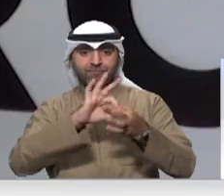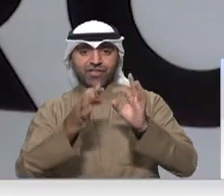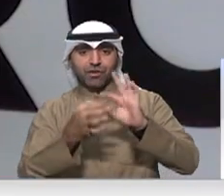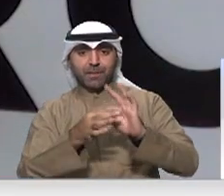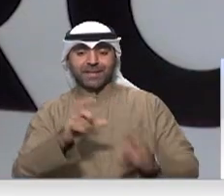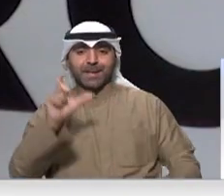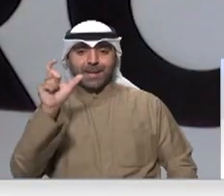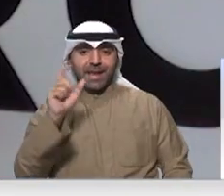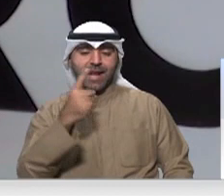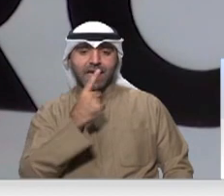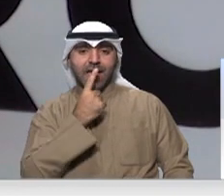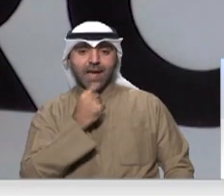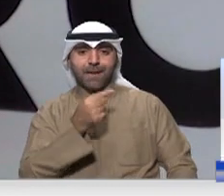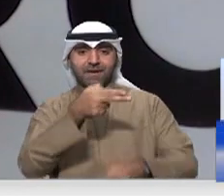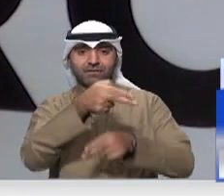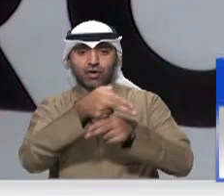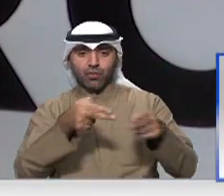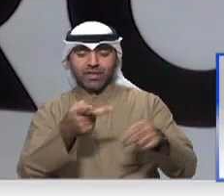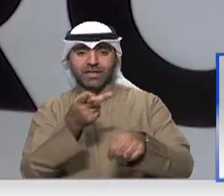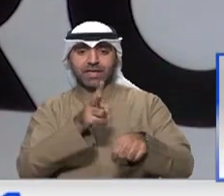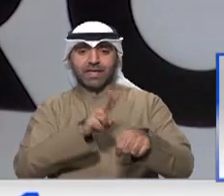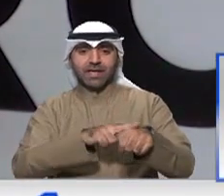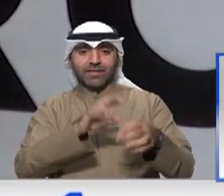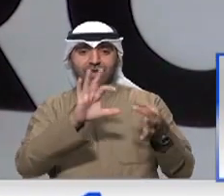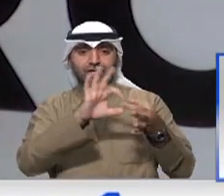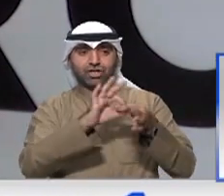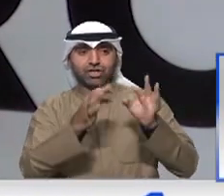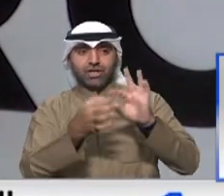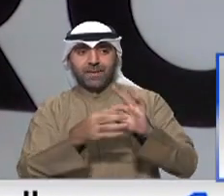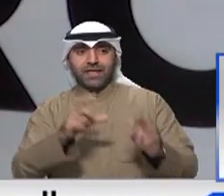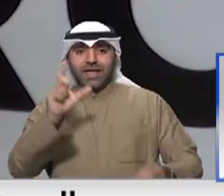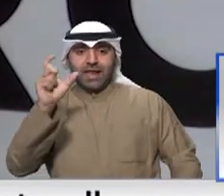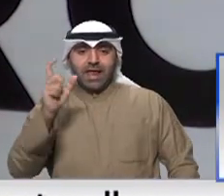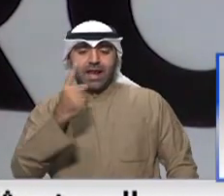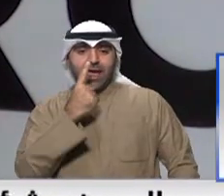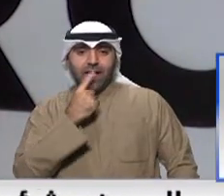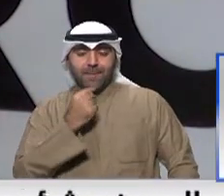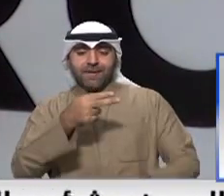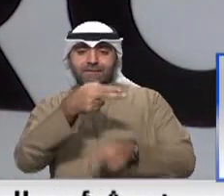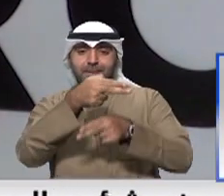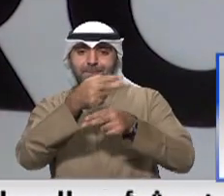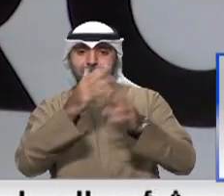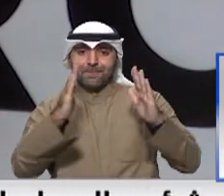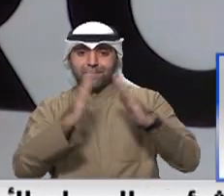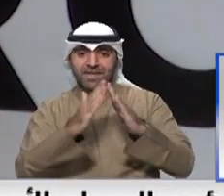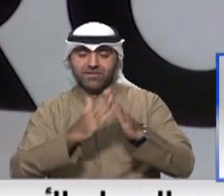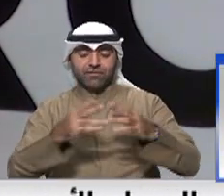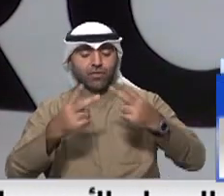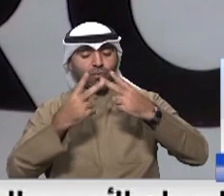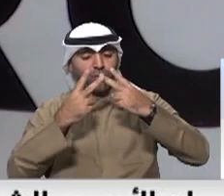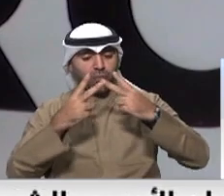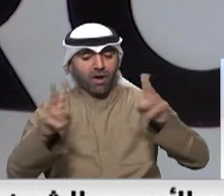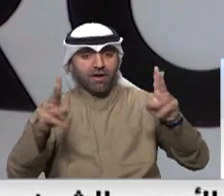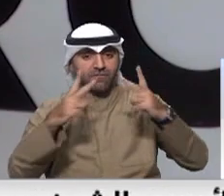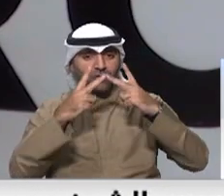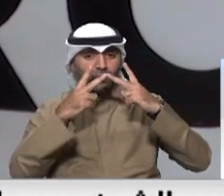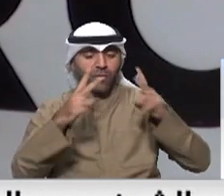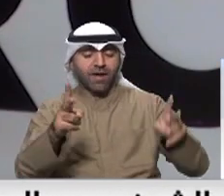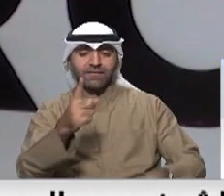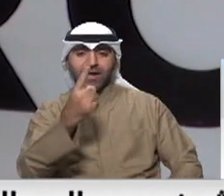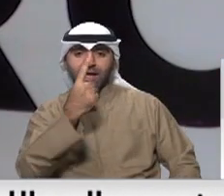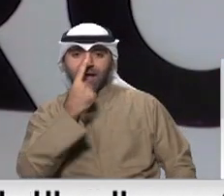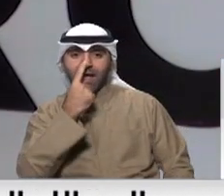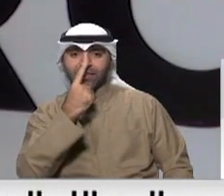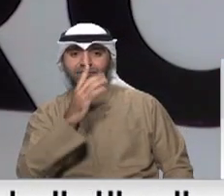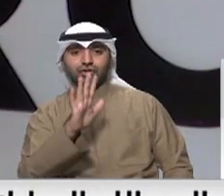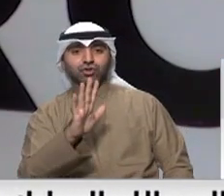في خطوة أخرى احنا طلبنا كذلك، وزارة الصحة الكويتية طلبت إخراج بعض الجرحى لمعالجتهم في الكويت. هذا إن شاء الله راح